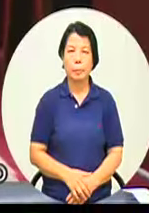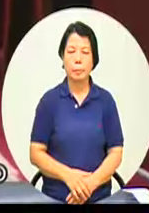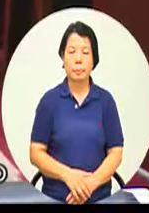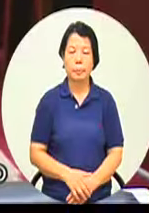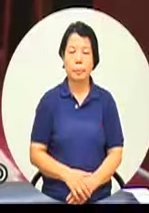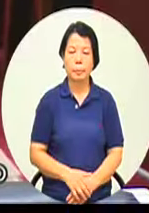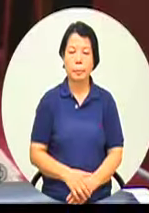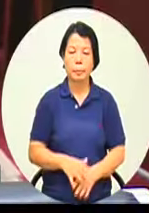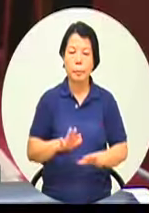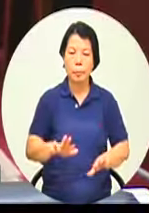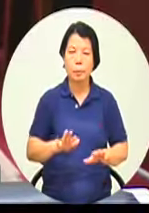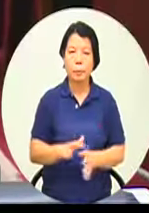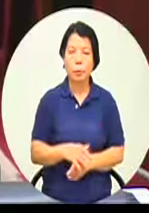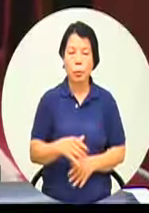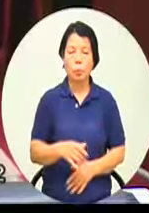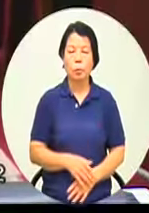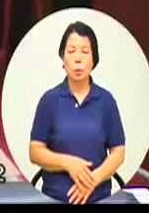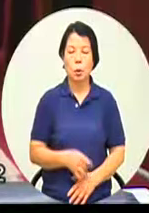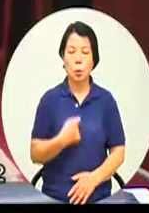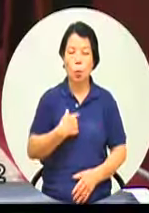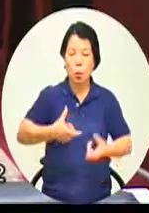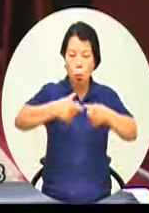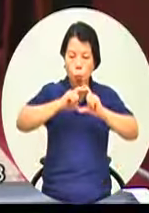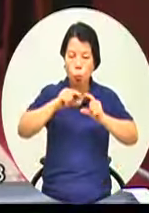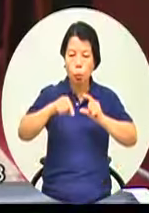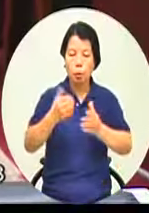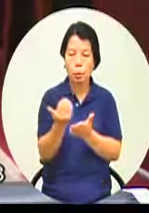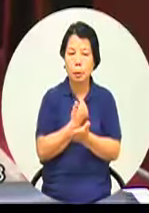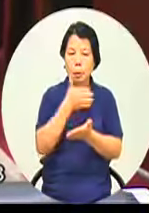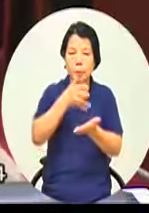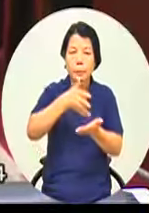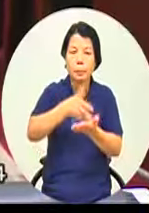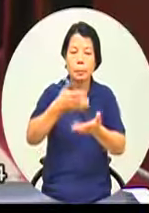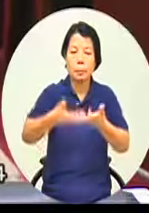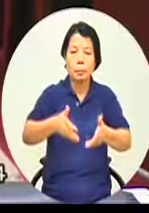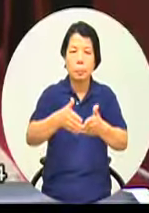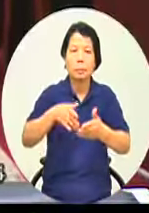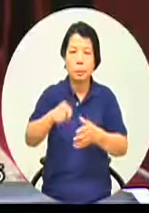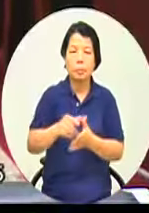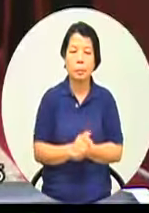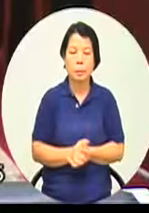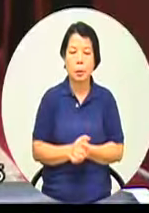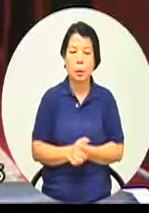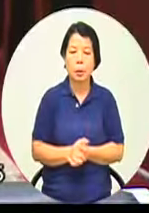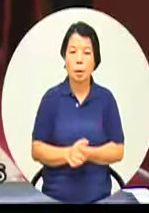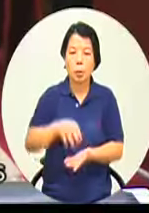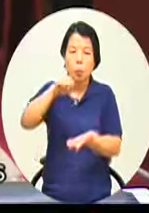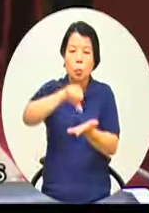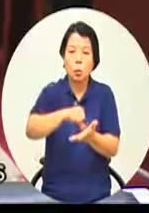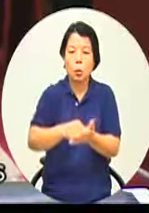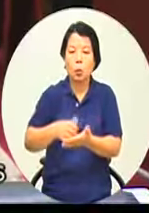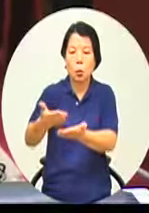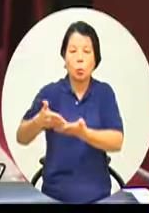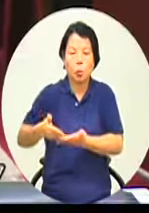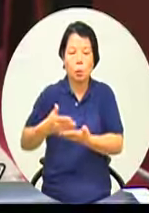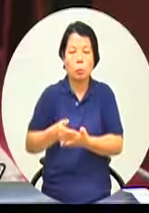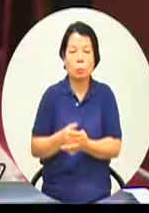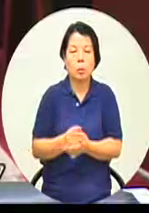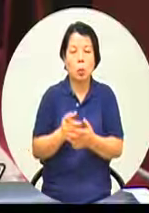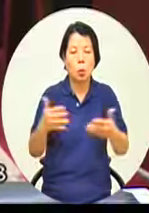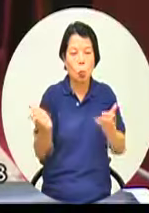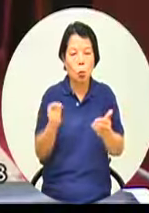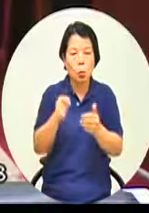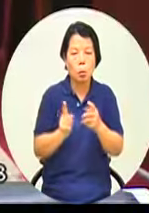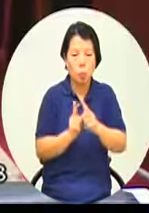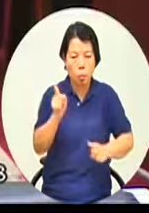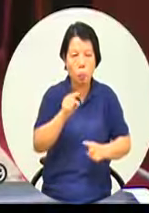长，其实本席要去回归到刚刚所讲的重点，供需的问题。好，供需的问题，这是主